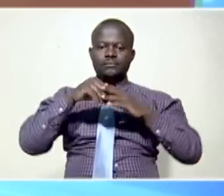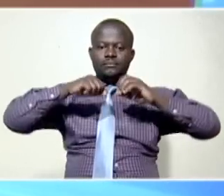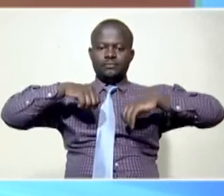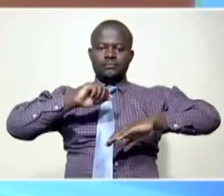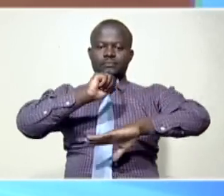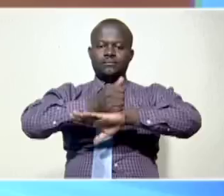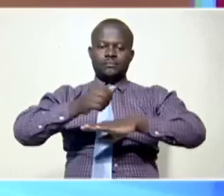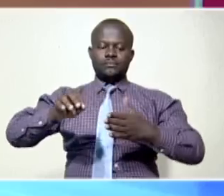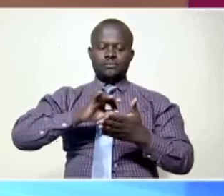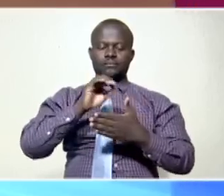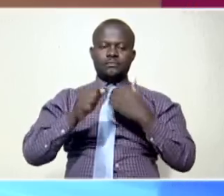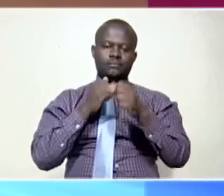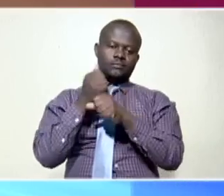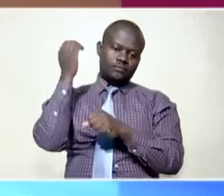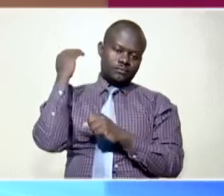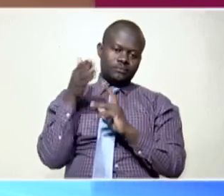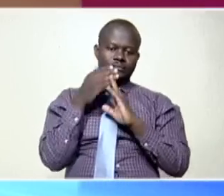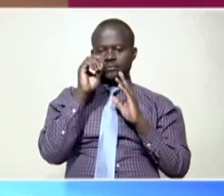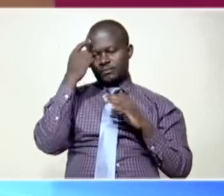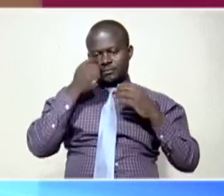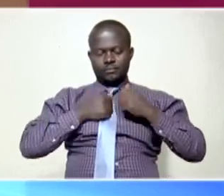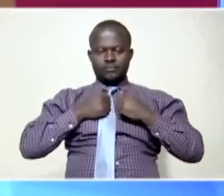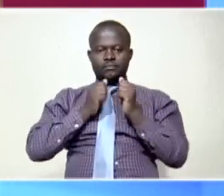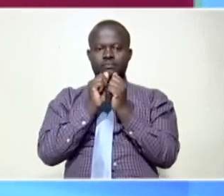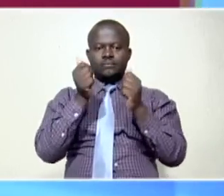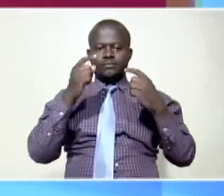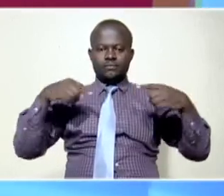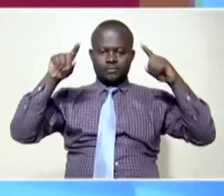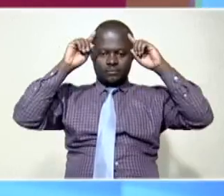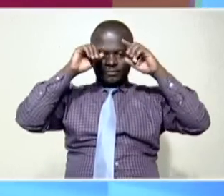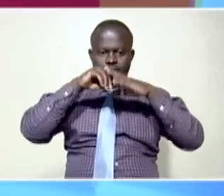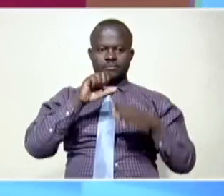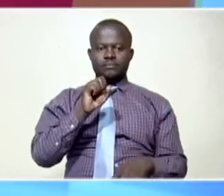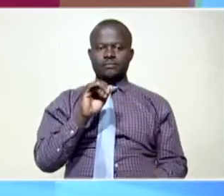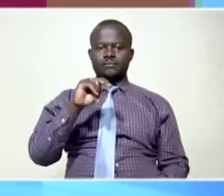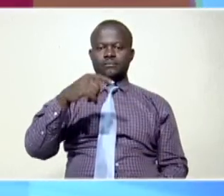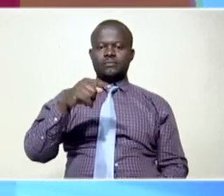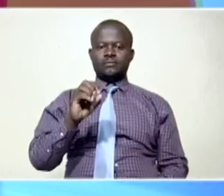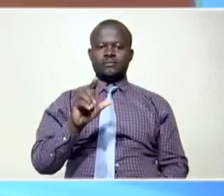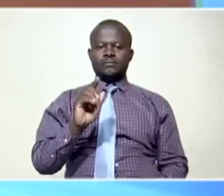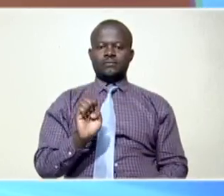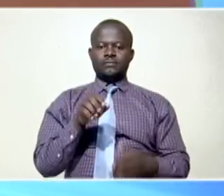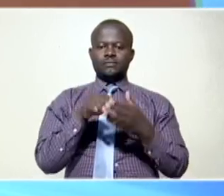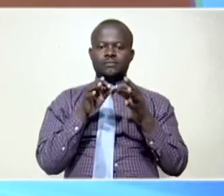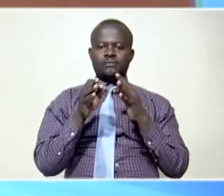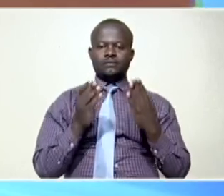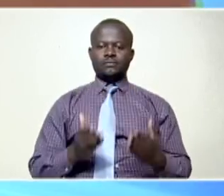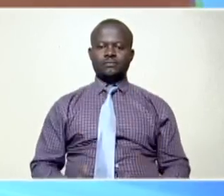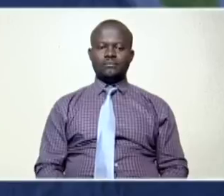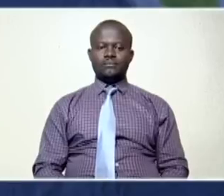yashyizweho umukono umwaka ushize hagati ya Leta y'u Rwanda n'iyi kaminuza yo muri Singapore. Ibindi kuri inkuru turabyezweho na Kwizera